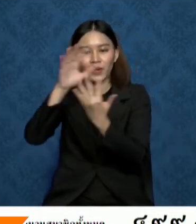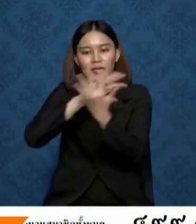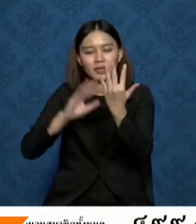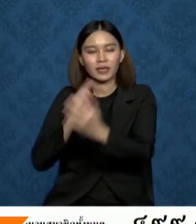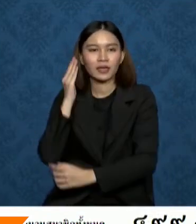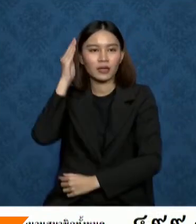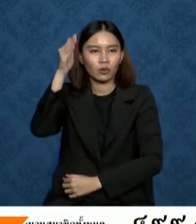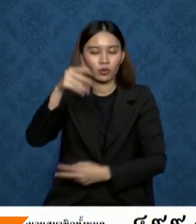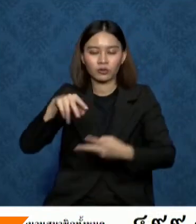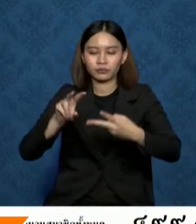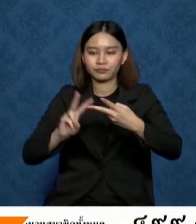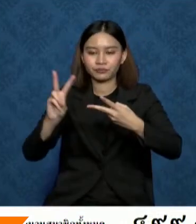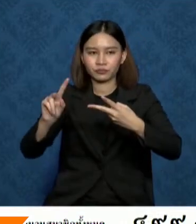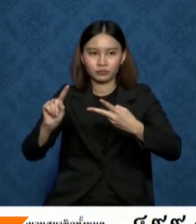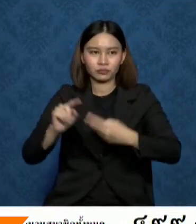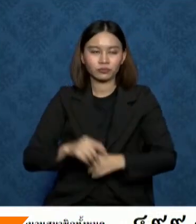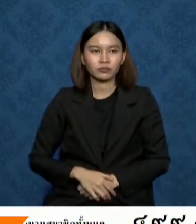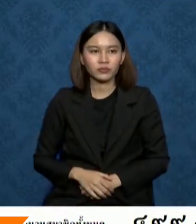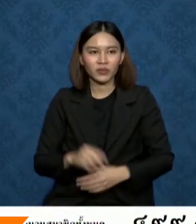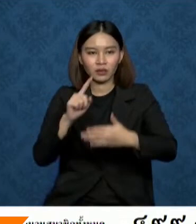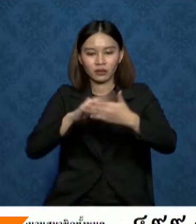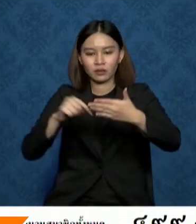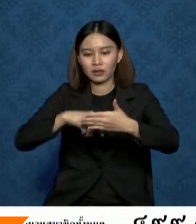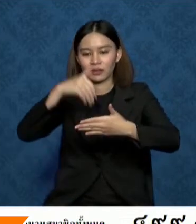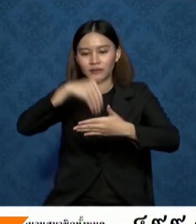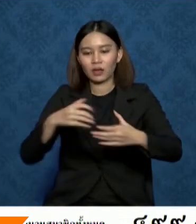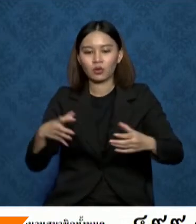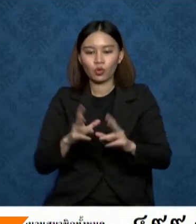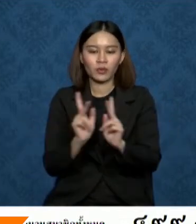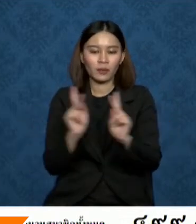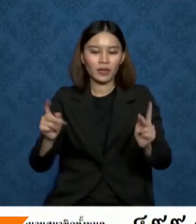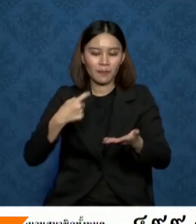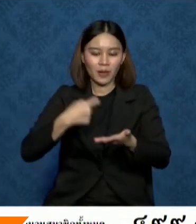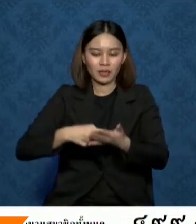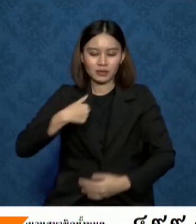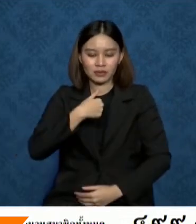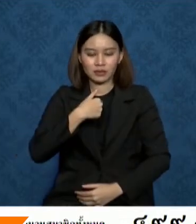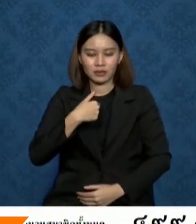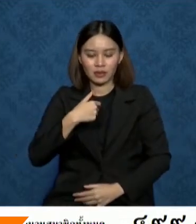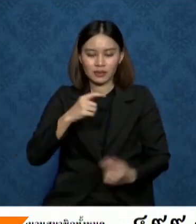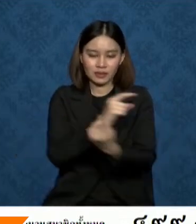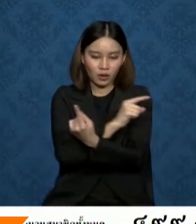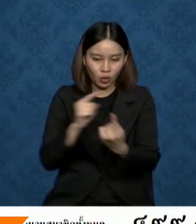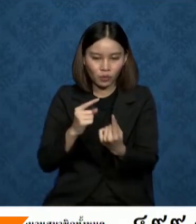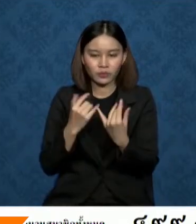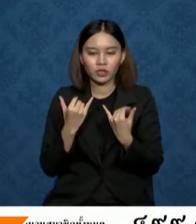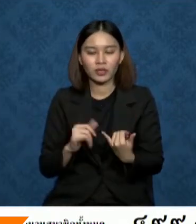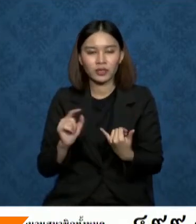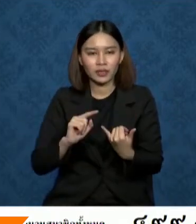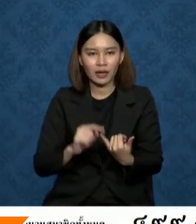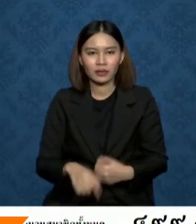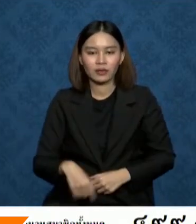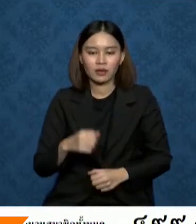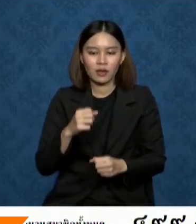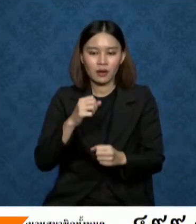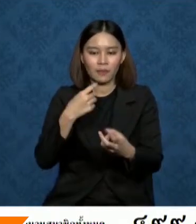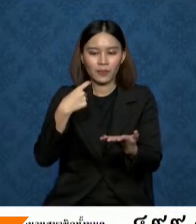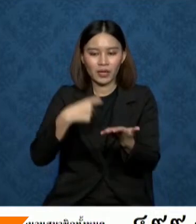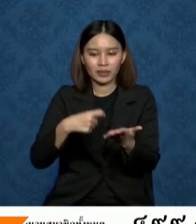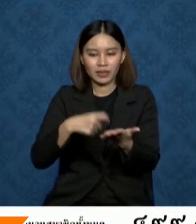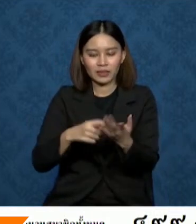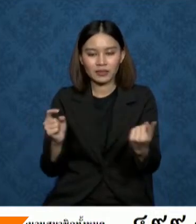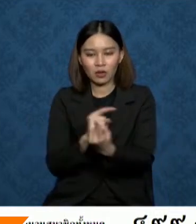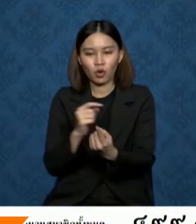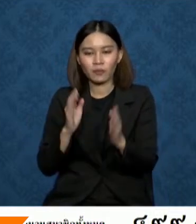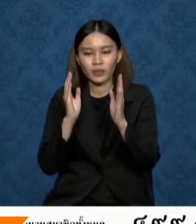คตเรื่องที่สอง เรื่องการเลอกตั้ง ขณะกรรมการปการสังคมปัจุบันสำน่างงปการสัคมมีผู้ปการ